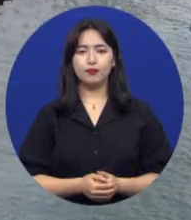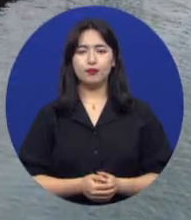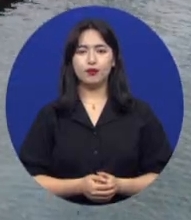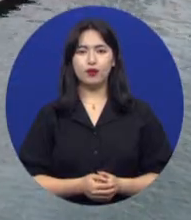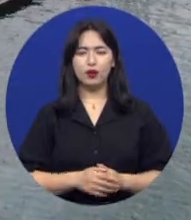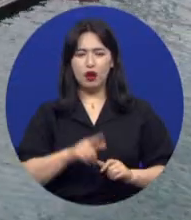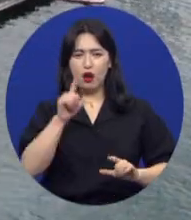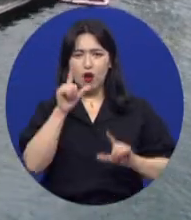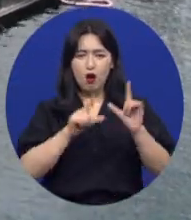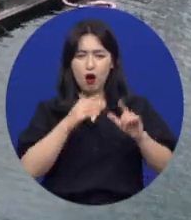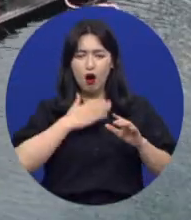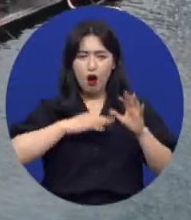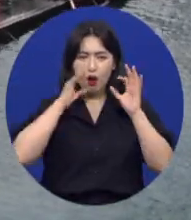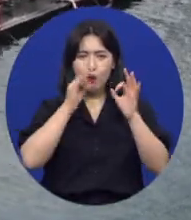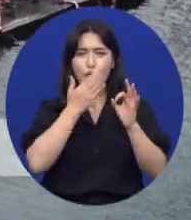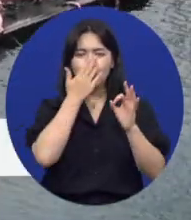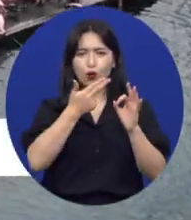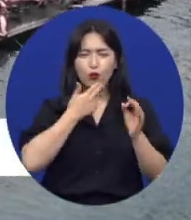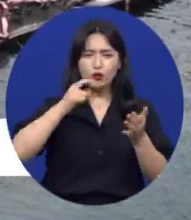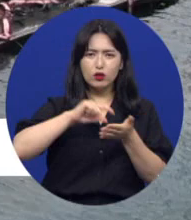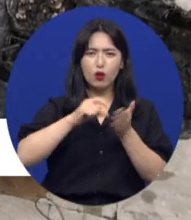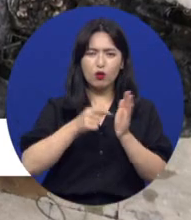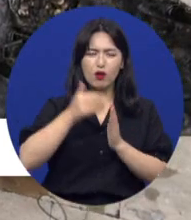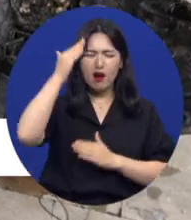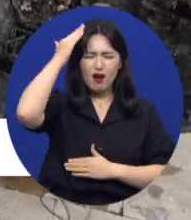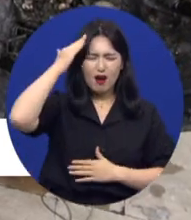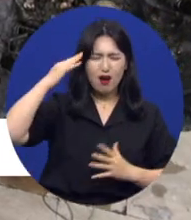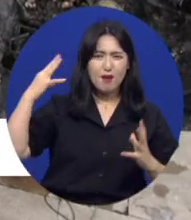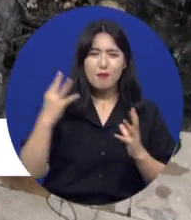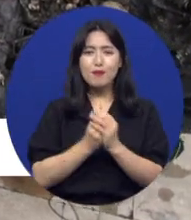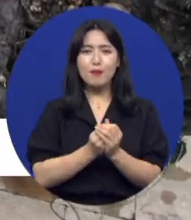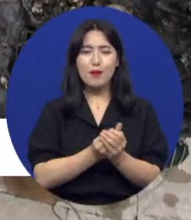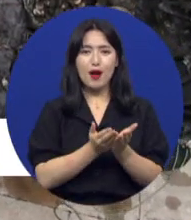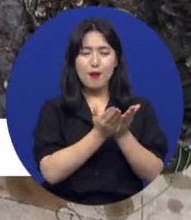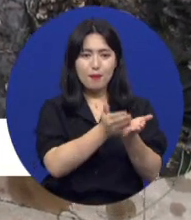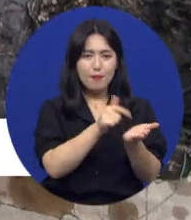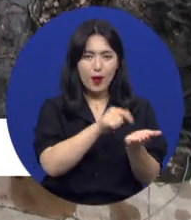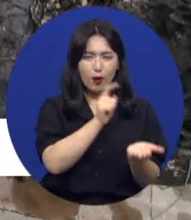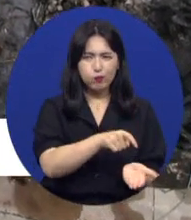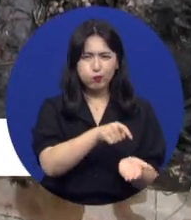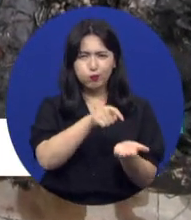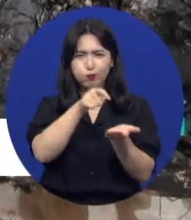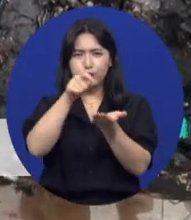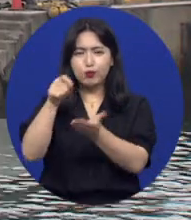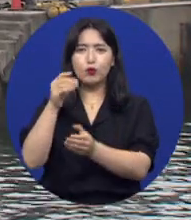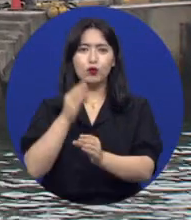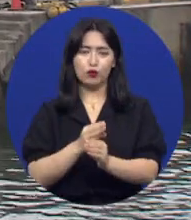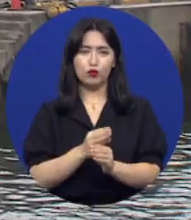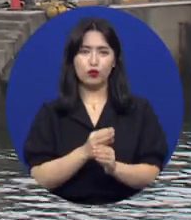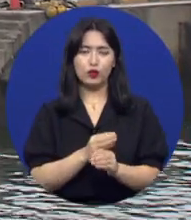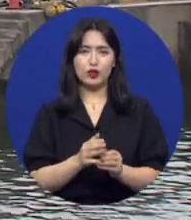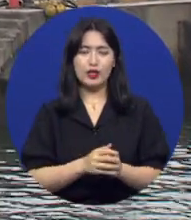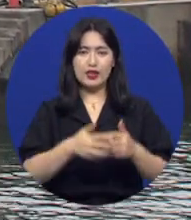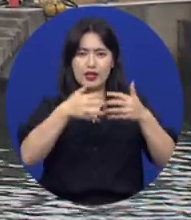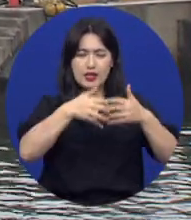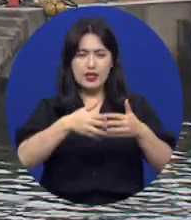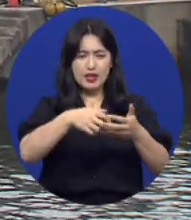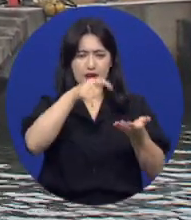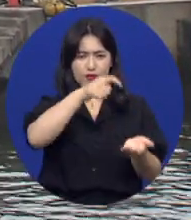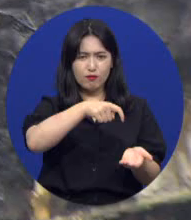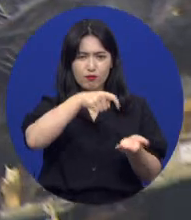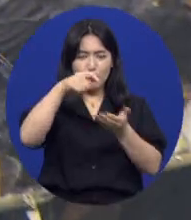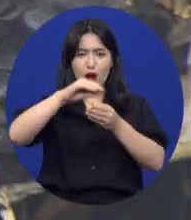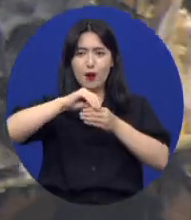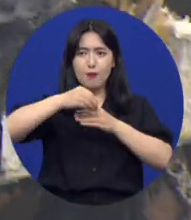형체를 알아볼 수 없을 정도로 까맣게 타버린 선체가 물 밖으로 모습을 드러냈습니다 중장비가 선체 외부를